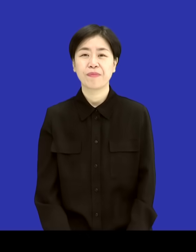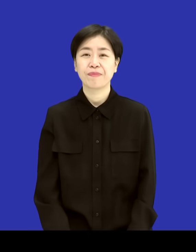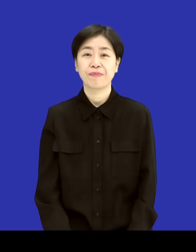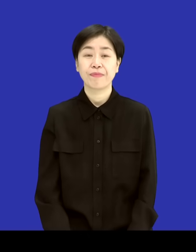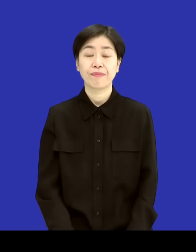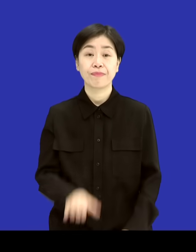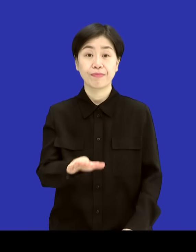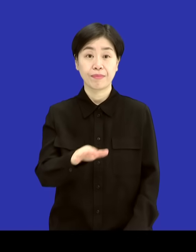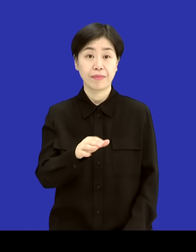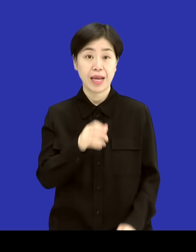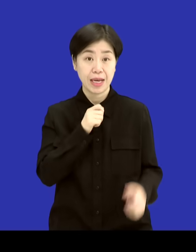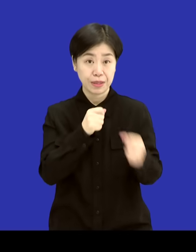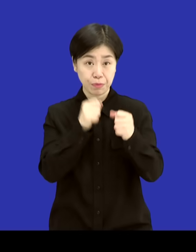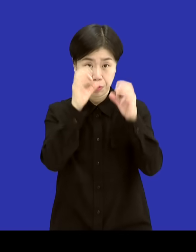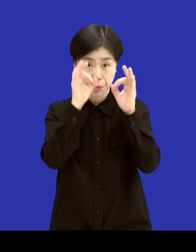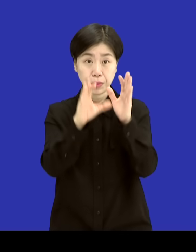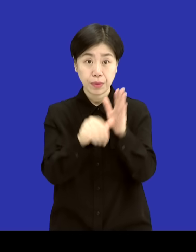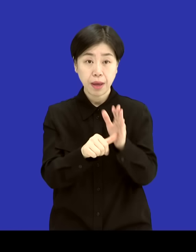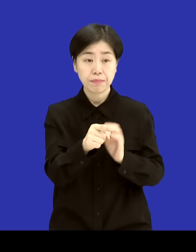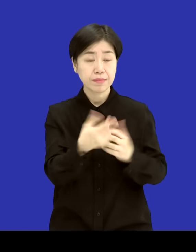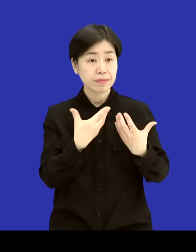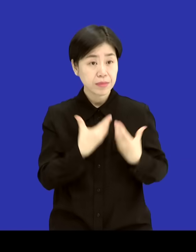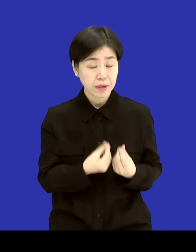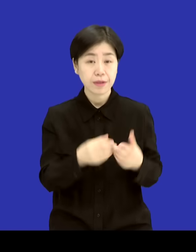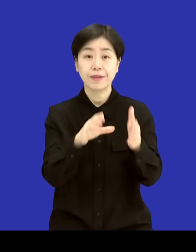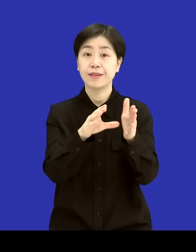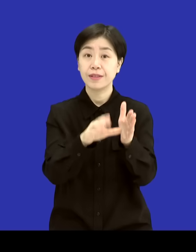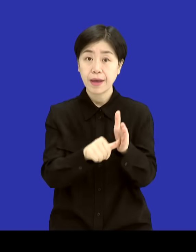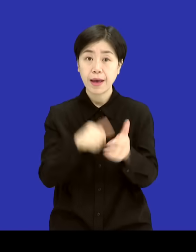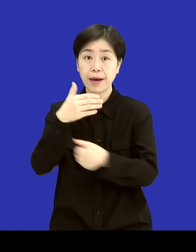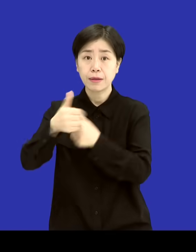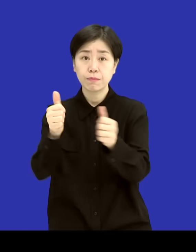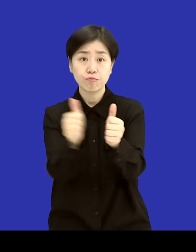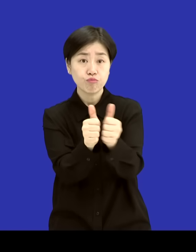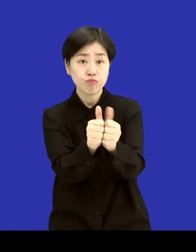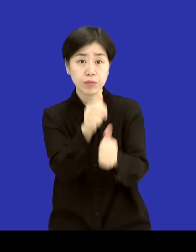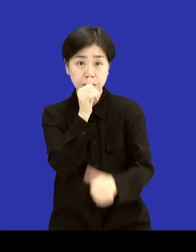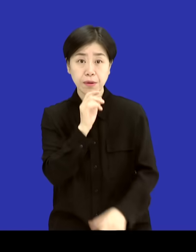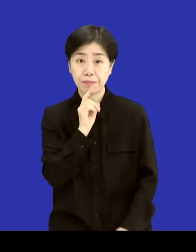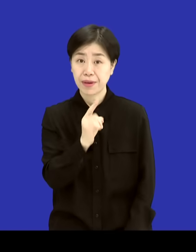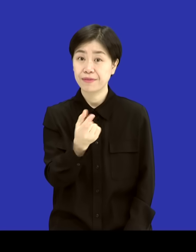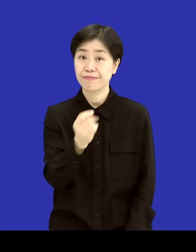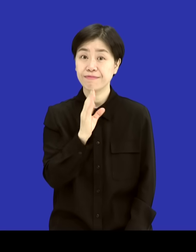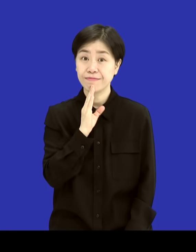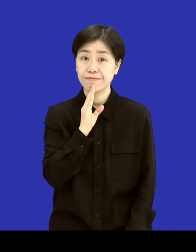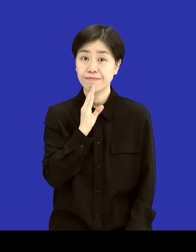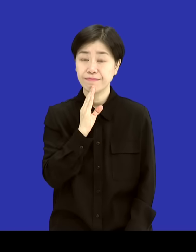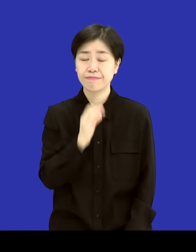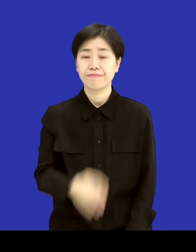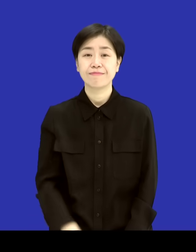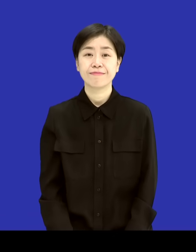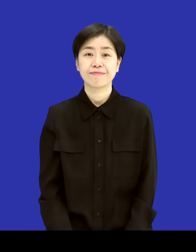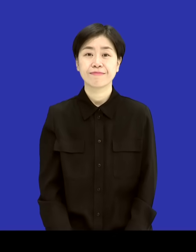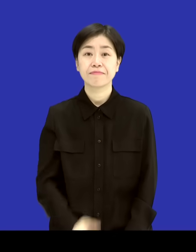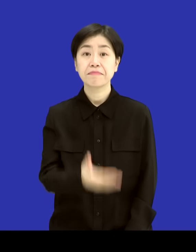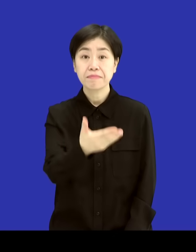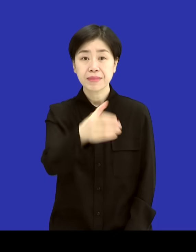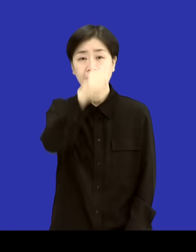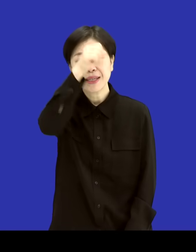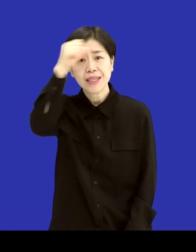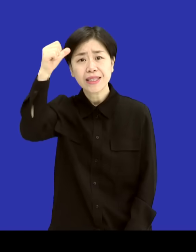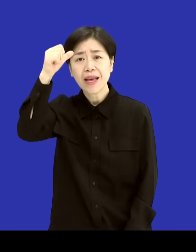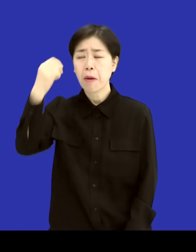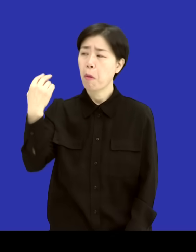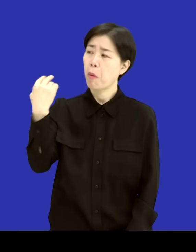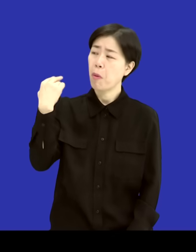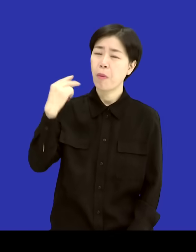인터뷰를 보니까 내가 좌절하는 순간마다 하나님께서 네. 일을 하셨다라고 네, 맞습니다. 고백을 해주셔서 우리 존노 형제님의 인생에